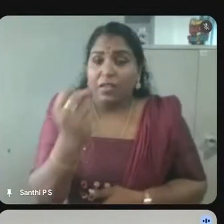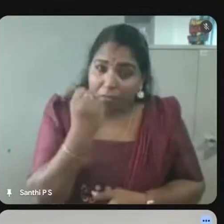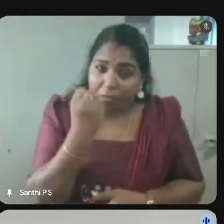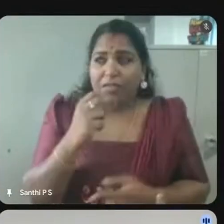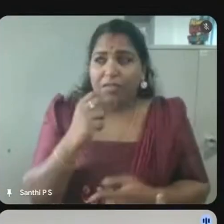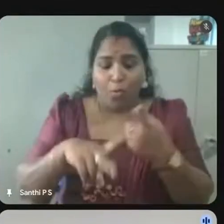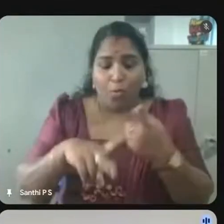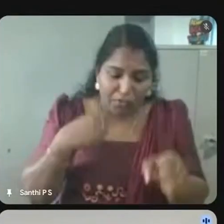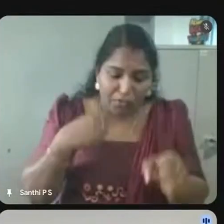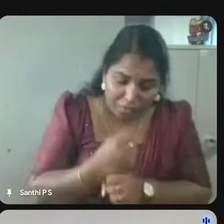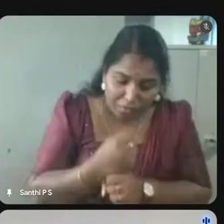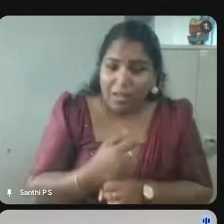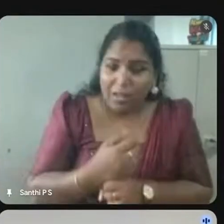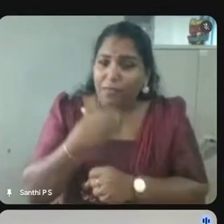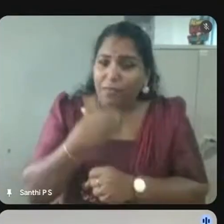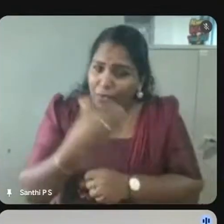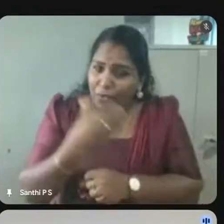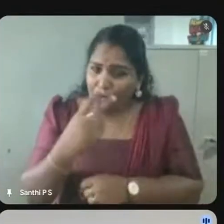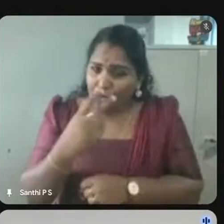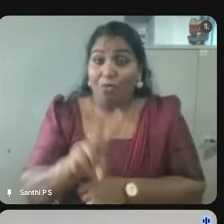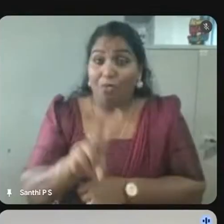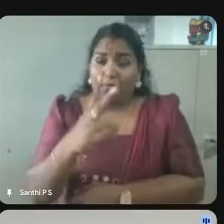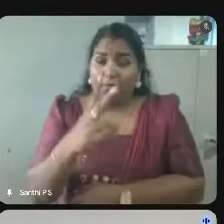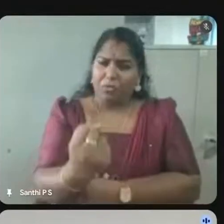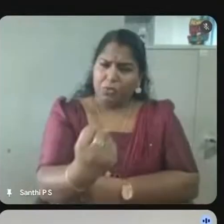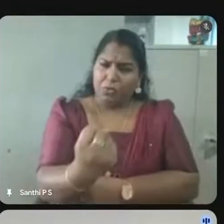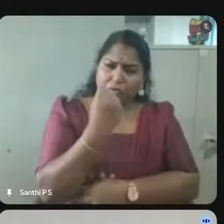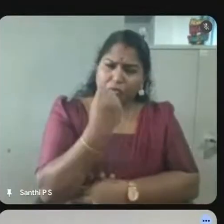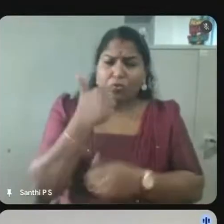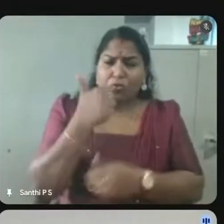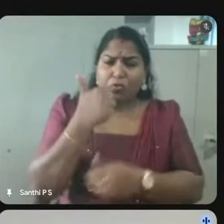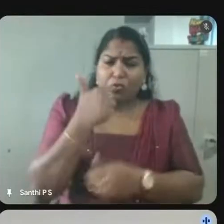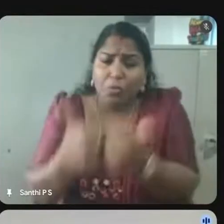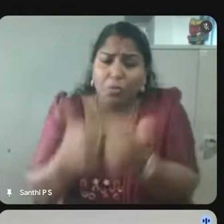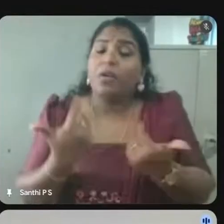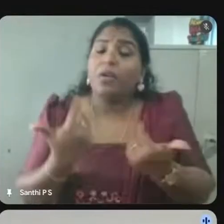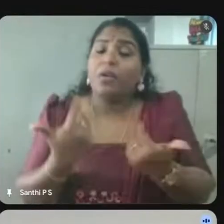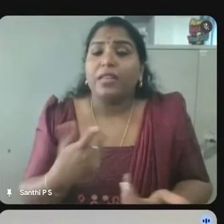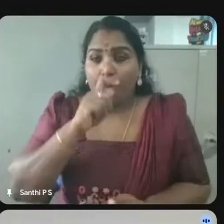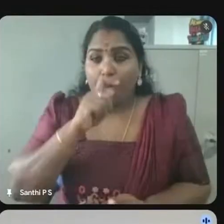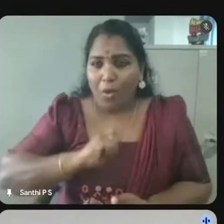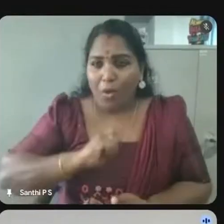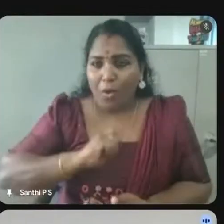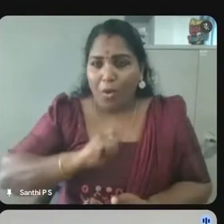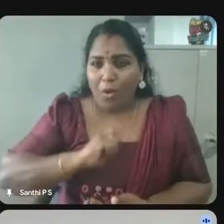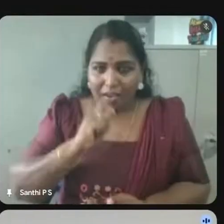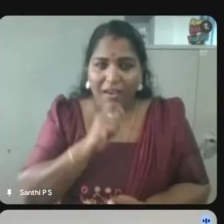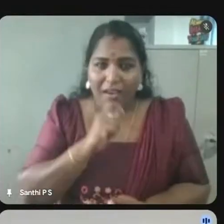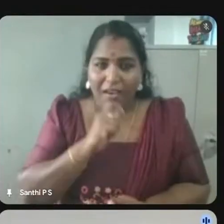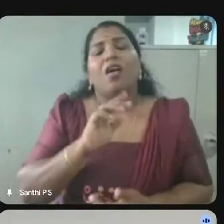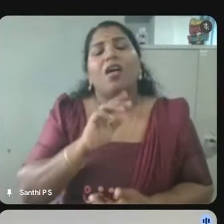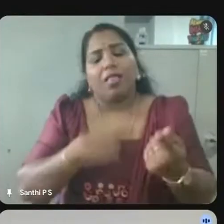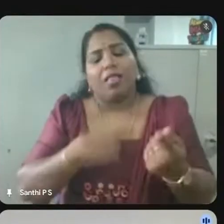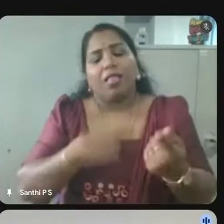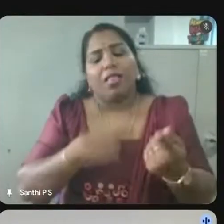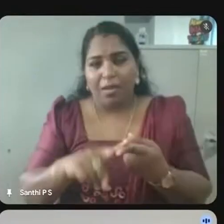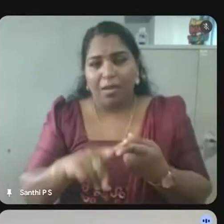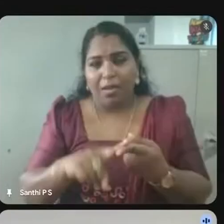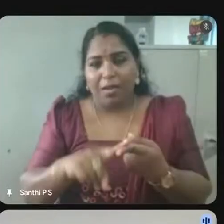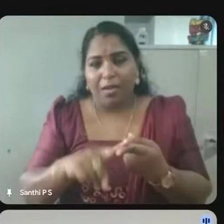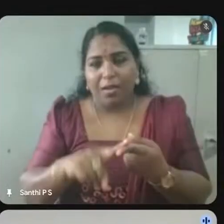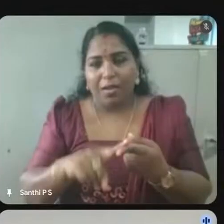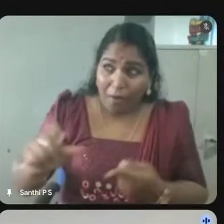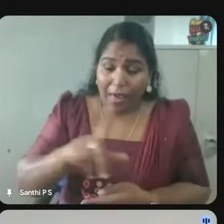പച്ചക്കറികൾ, പ്രത്യേകിച്ച് വൈറ്റമിൻ അടങ്ങിയ ഭക്ഷണമാണ് മുരിങ്ങയില, മുരിങ്ങക്കായ. നമുക്ക് എത്ര സുലഭമായി നമ്മുടെ നാട്ടിൽ കിട്ടുന്ന ഭക്ഷണമാണ്. ക്യാരറ്റ്,